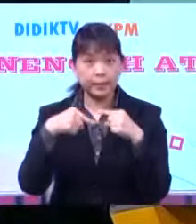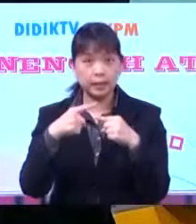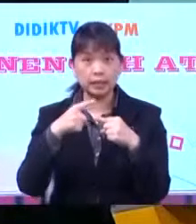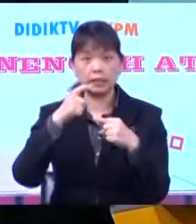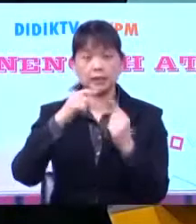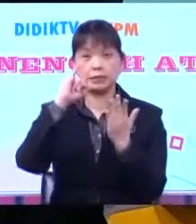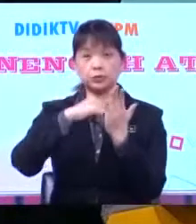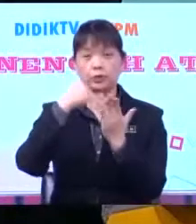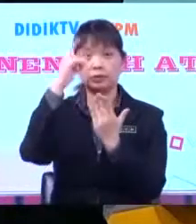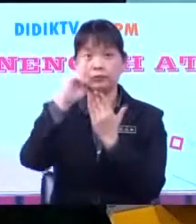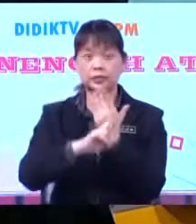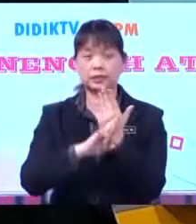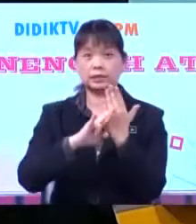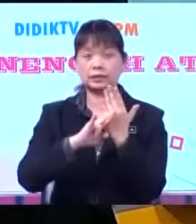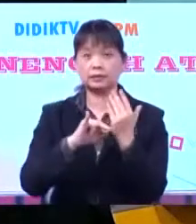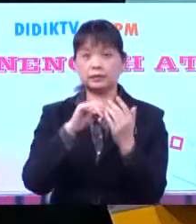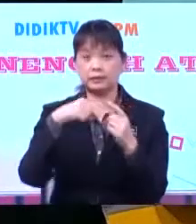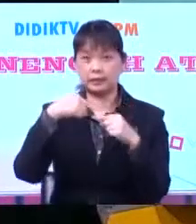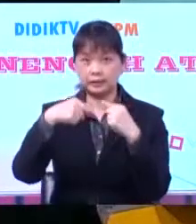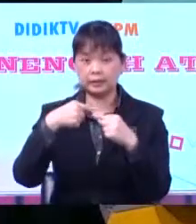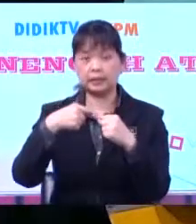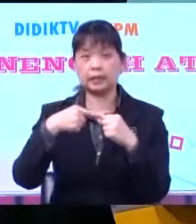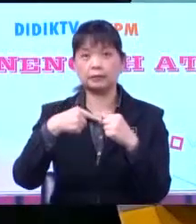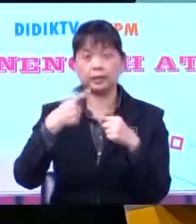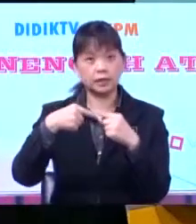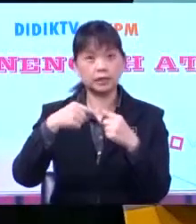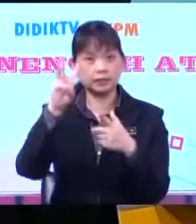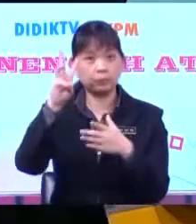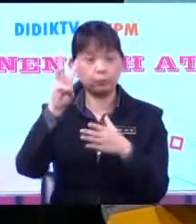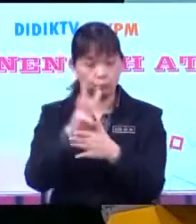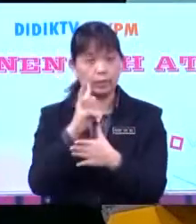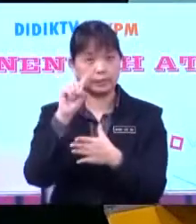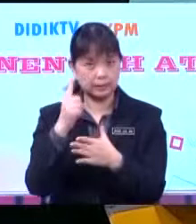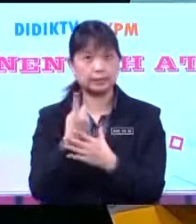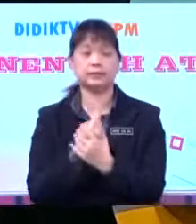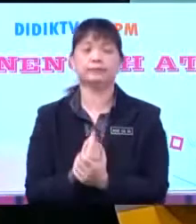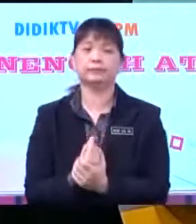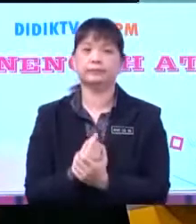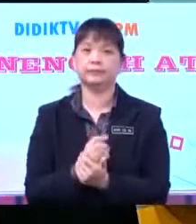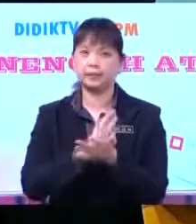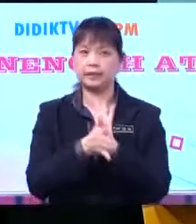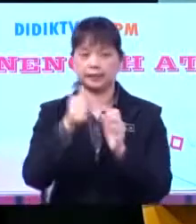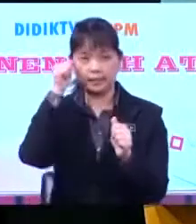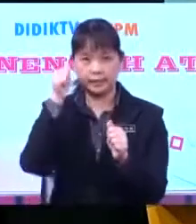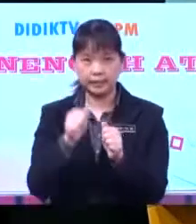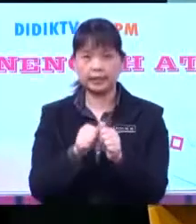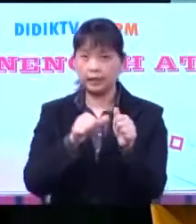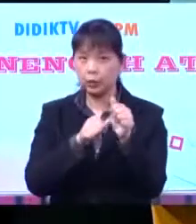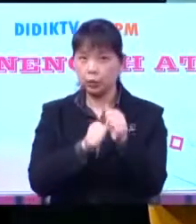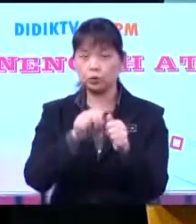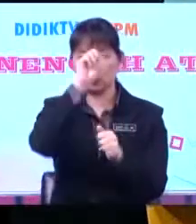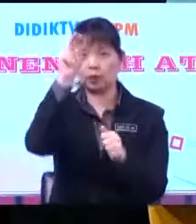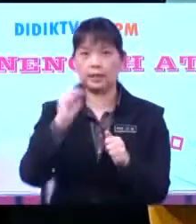kesini Billy Azzam ke.sby aku bilang menjawab tuh pastikan jawab ikut